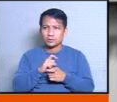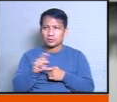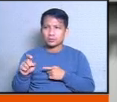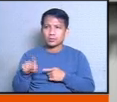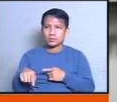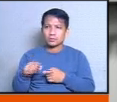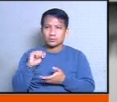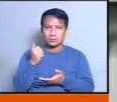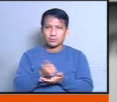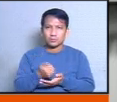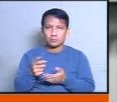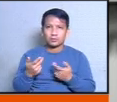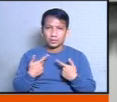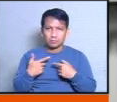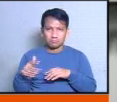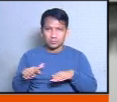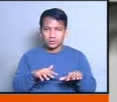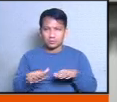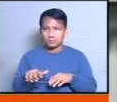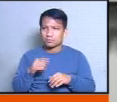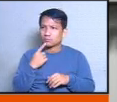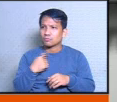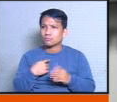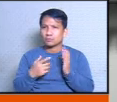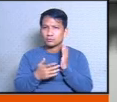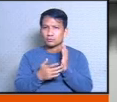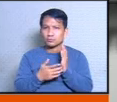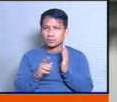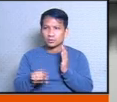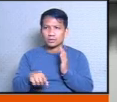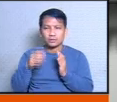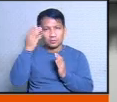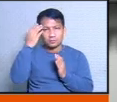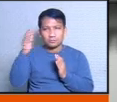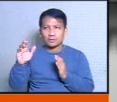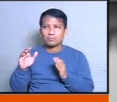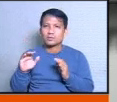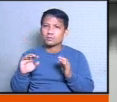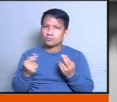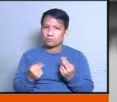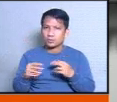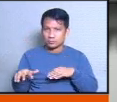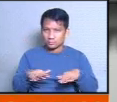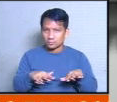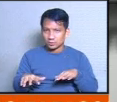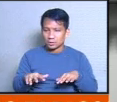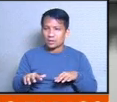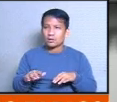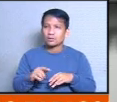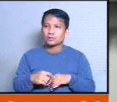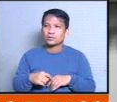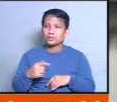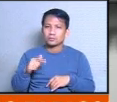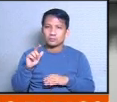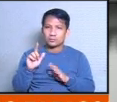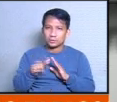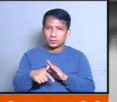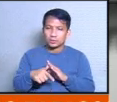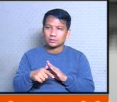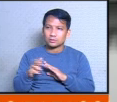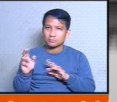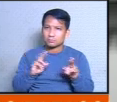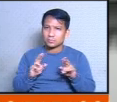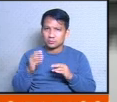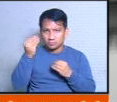text na kumpirmado ng may lindol. Wala raw teknolohiya na makakaalam kung may paparating na pagyanig. Pinaalalahan na naman ng publiko